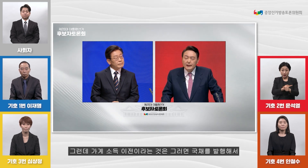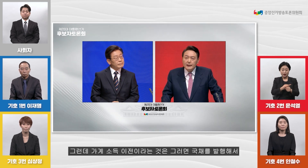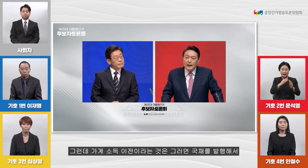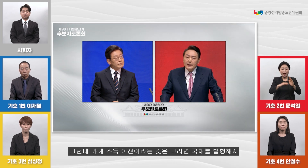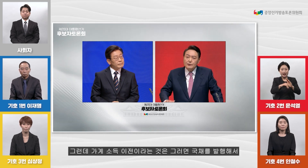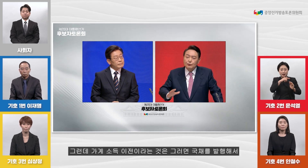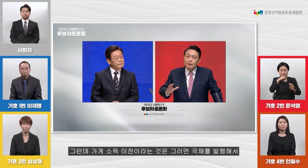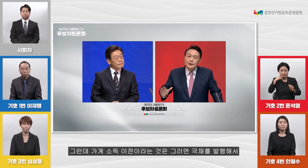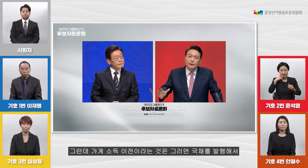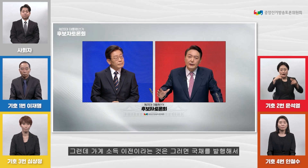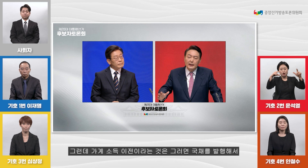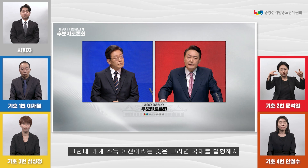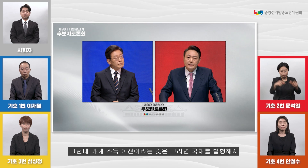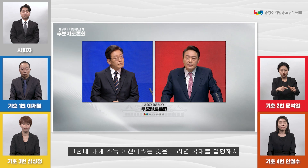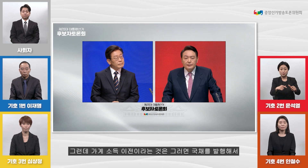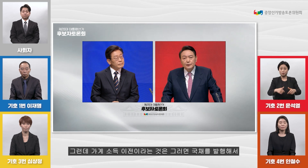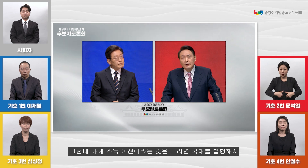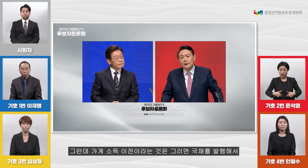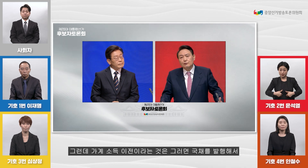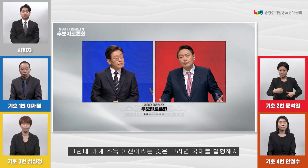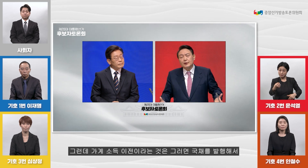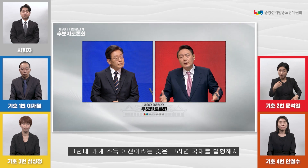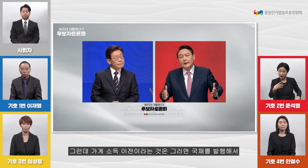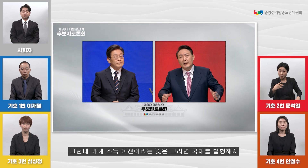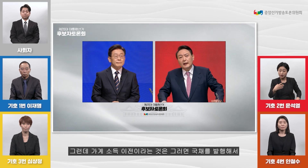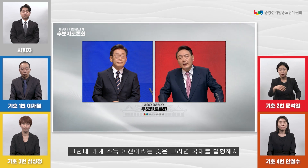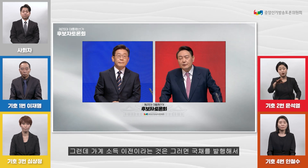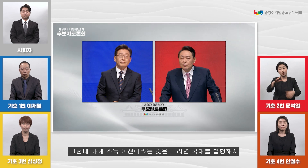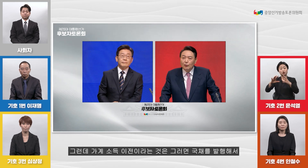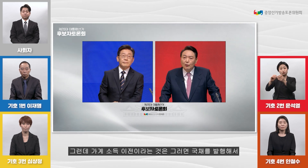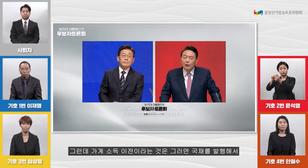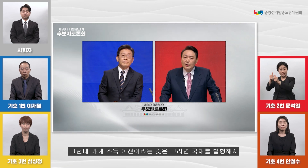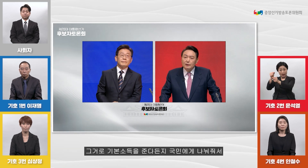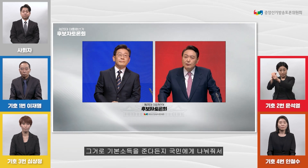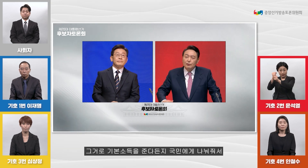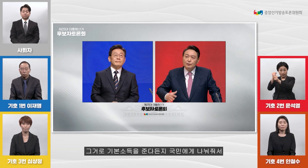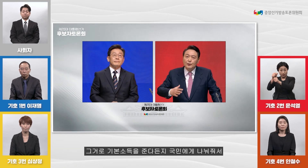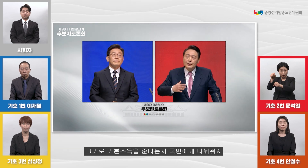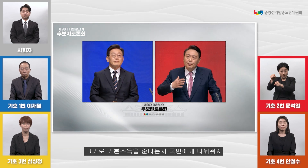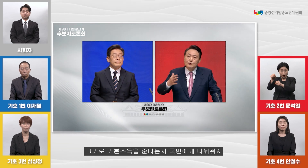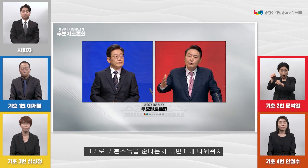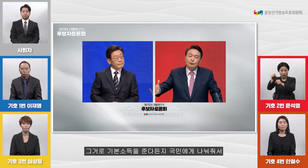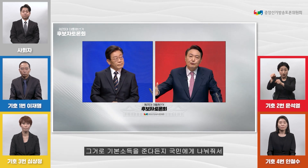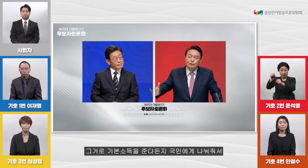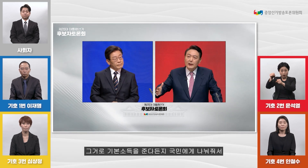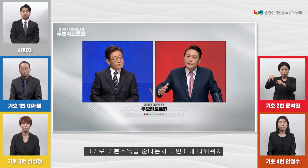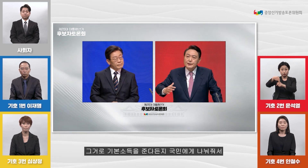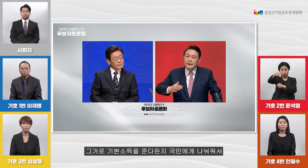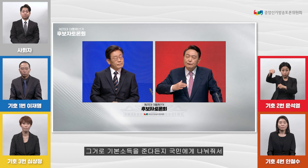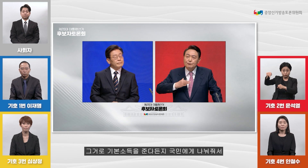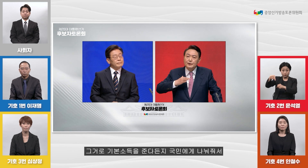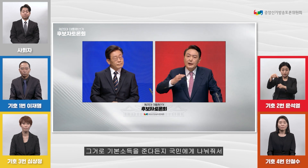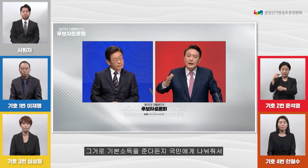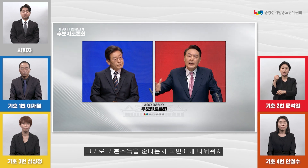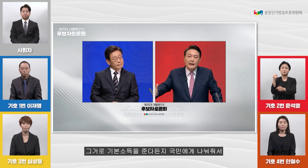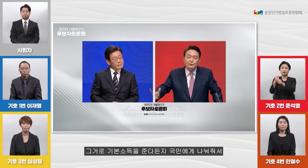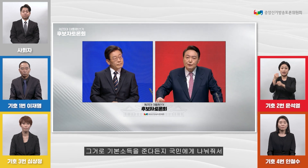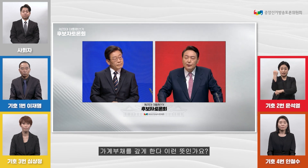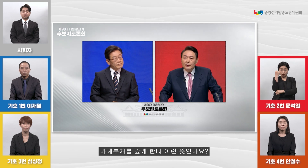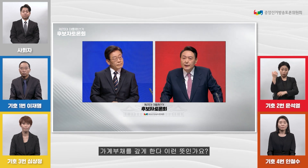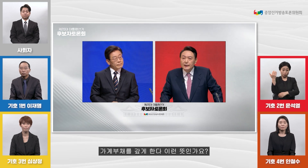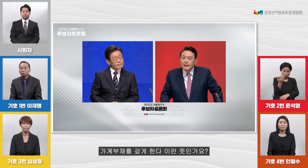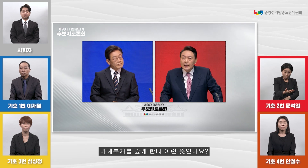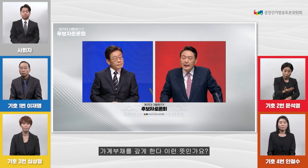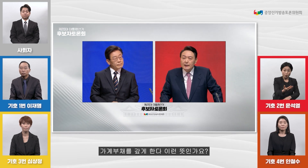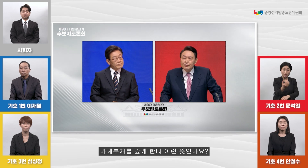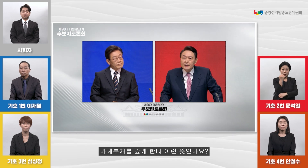그런데 가계 소득 이전이라는 거는 그러면 국채를 발행해 가지고 그걸로 뭐 기본소득을 준다든지 국민들에게